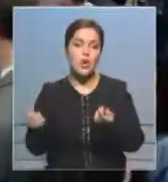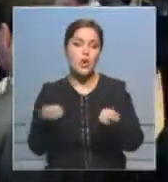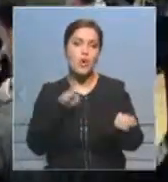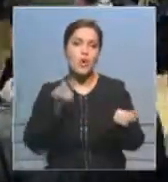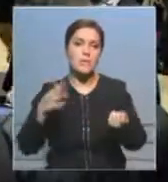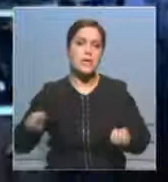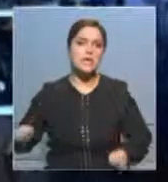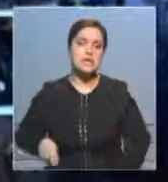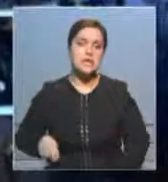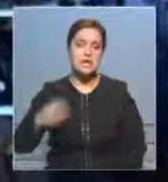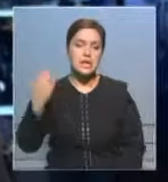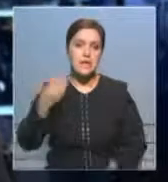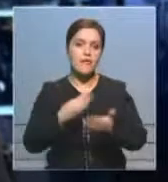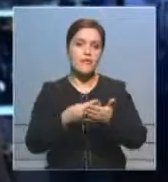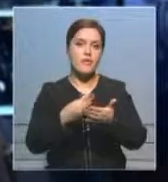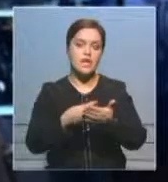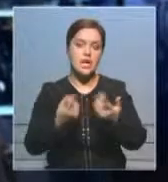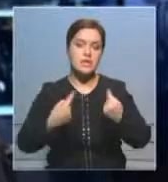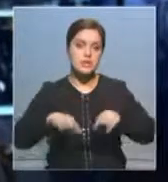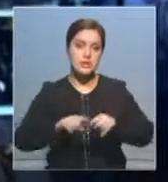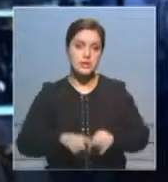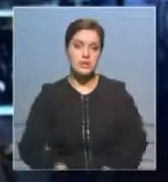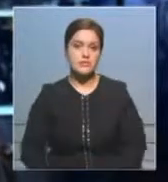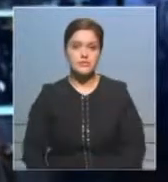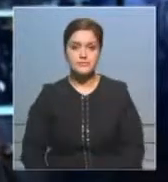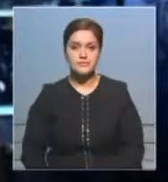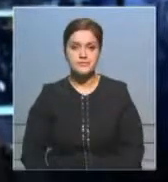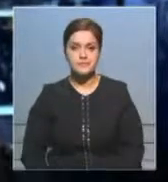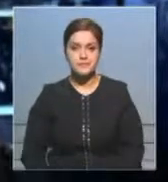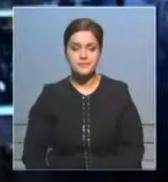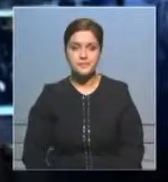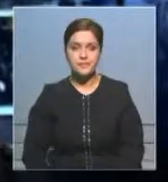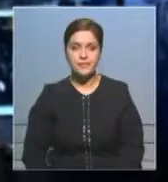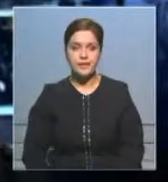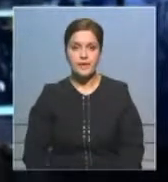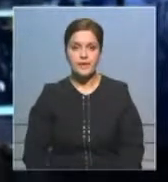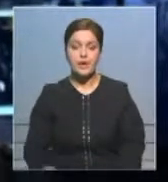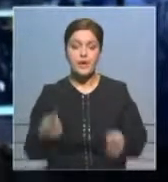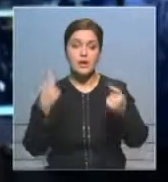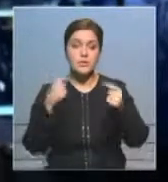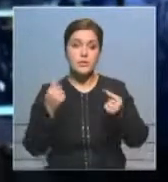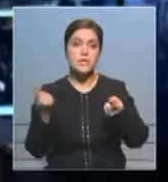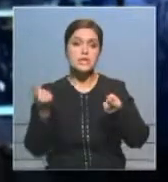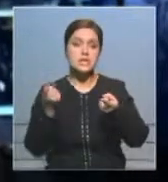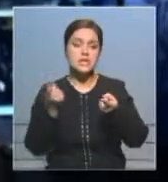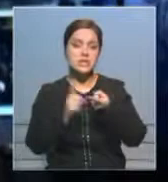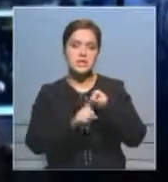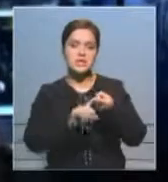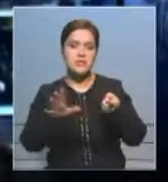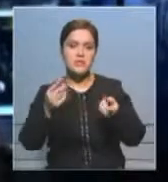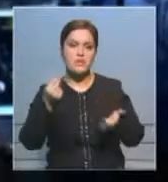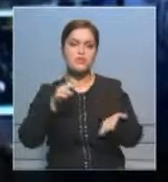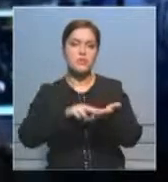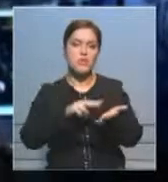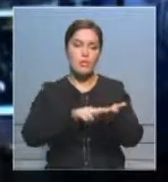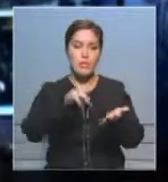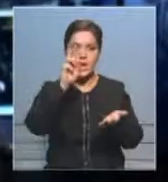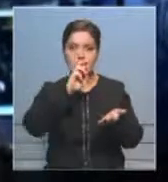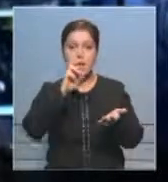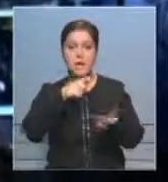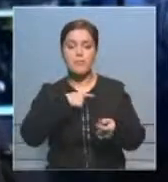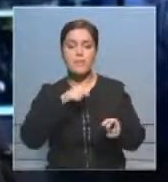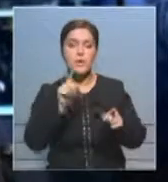сьюзан темплер легавой что рынки очень зависит от цены на нефть поэтому при формировании своего портфеля инвестиций мы